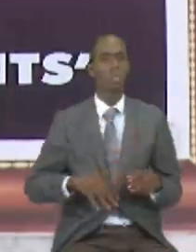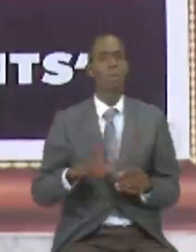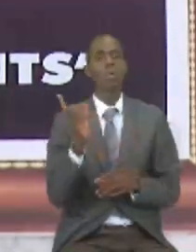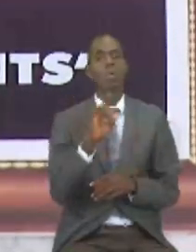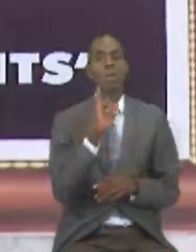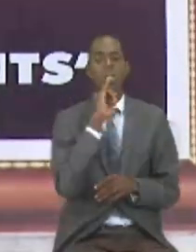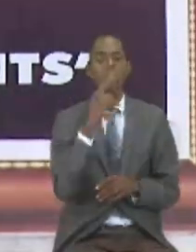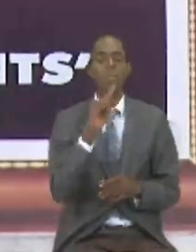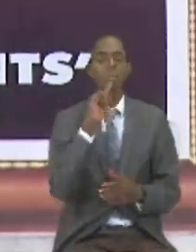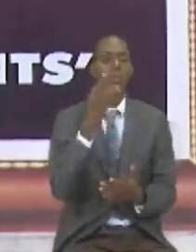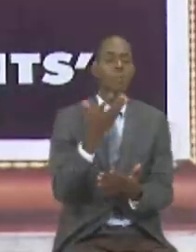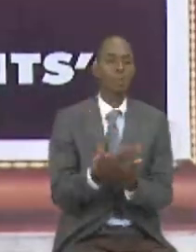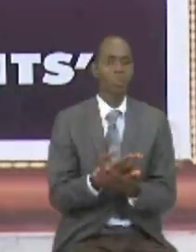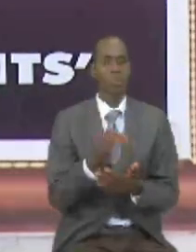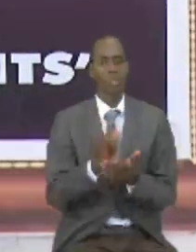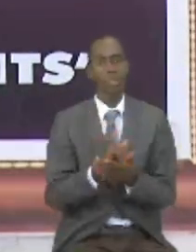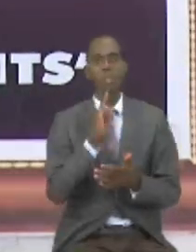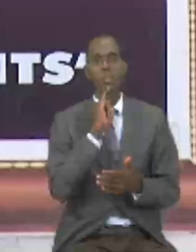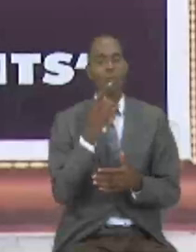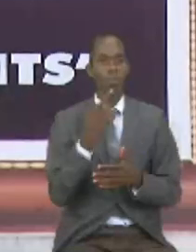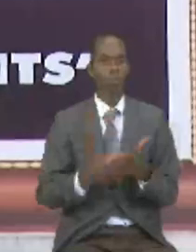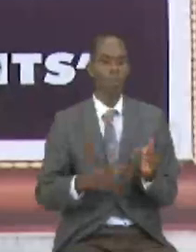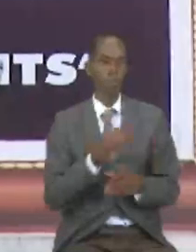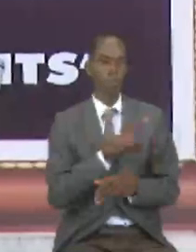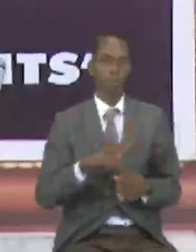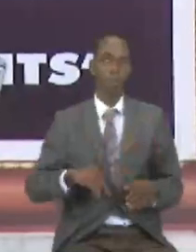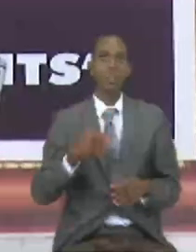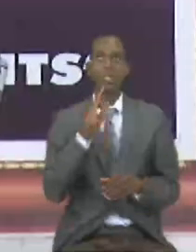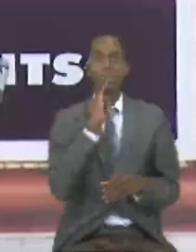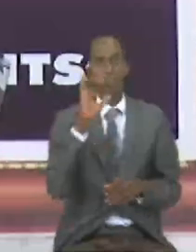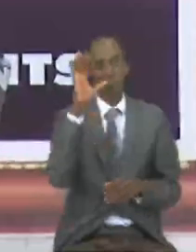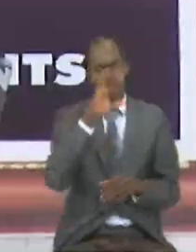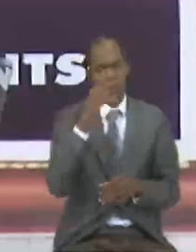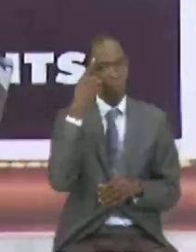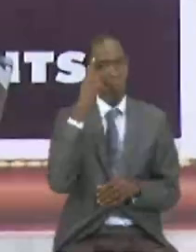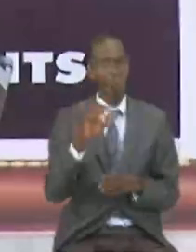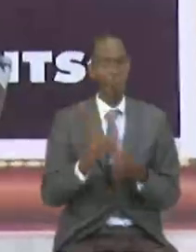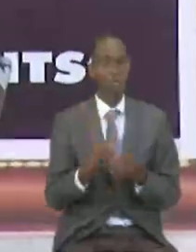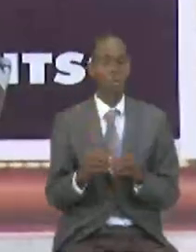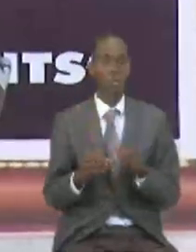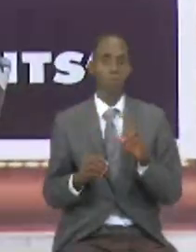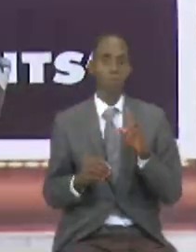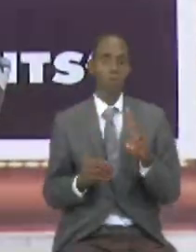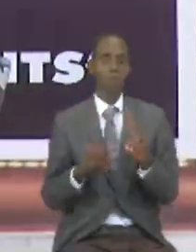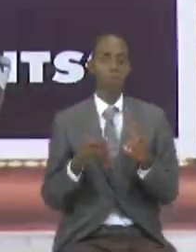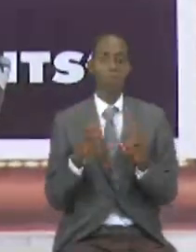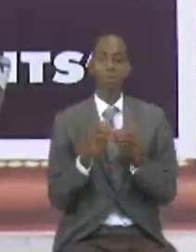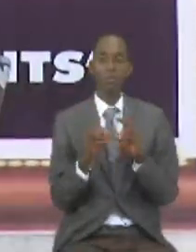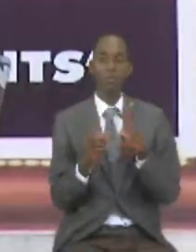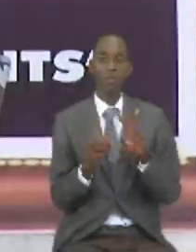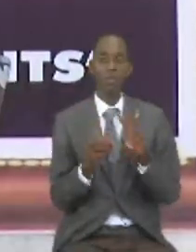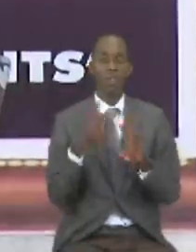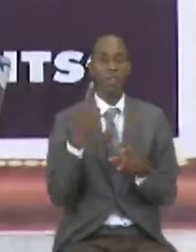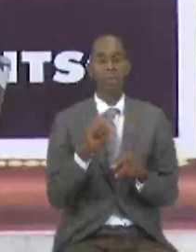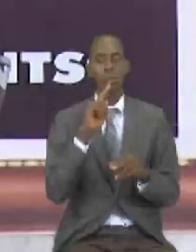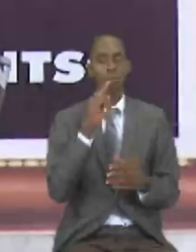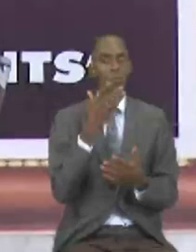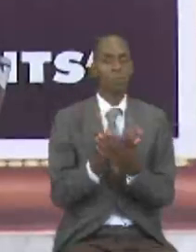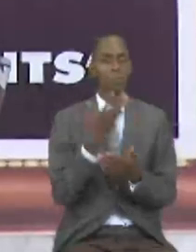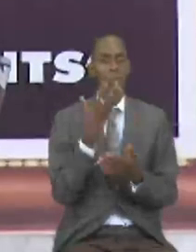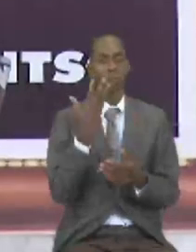un témoignage fin que je suis à Christ. N'importe qui peut dire cela. Donc, deuxième point, la preuve d'une vraie